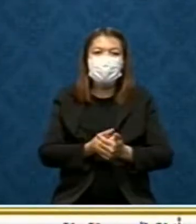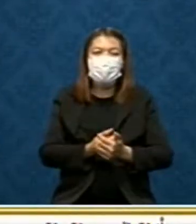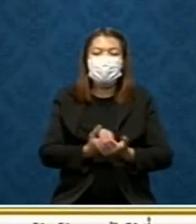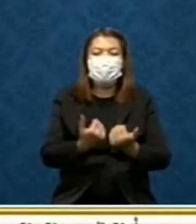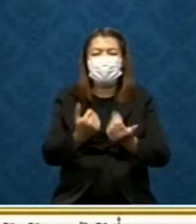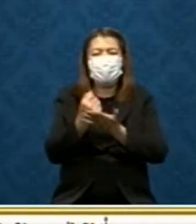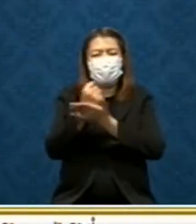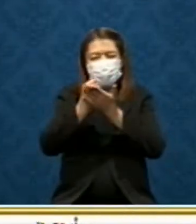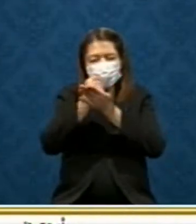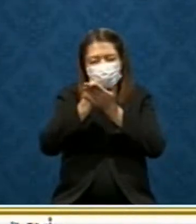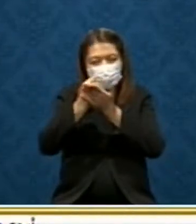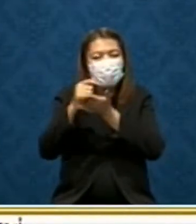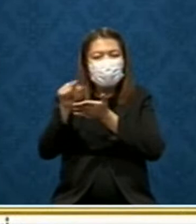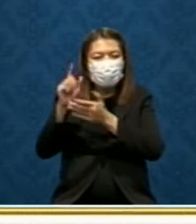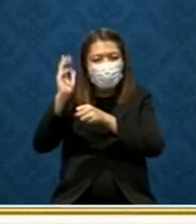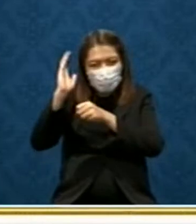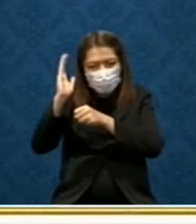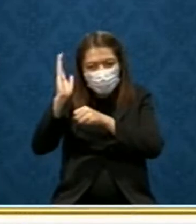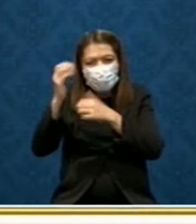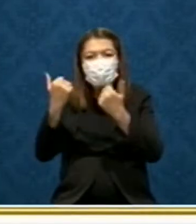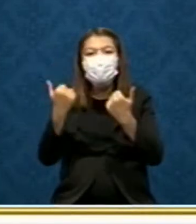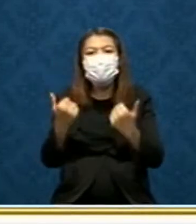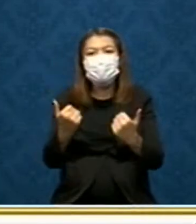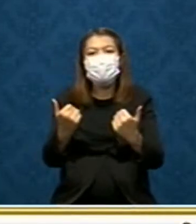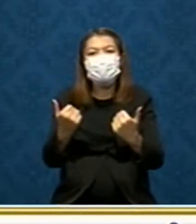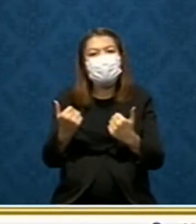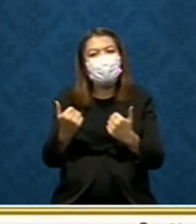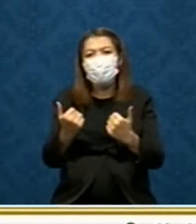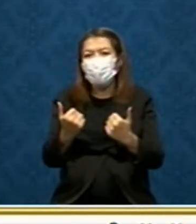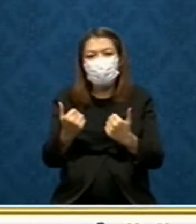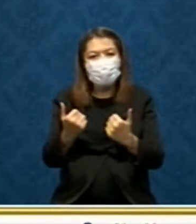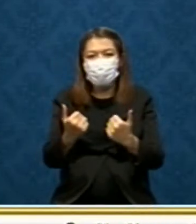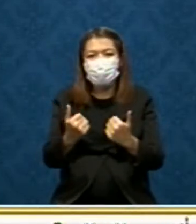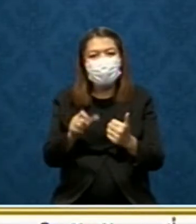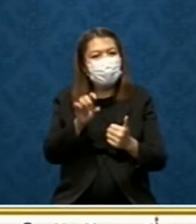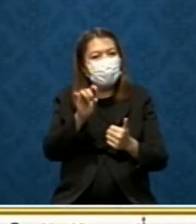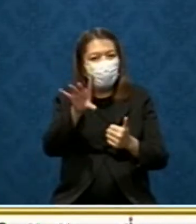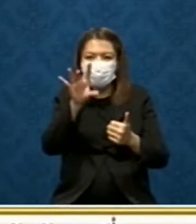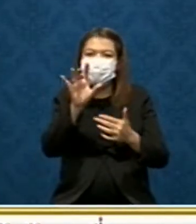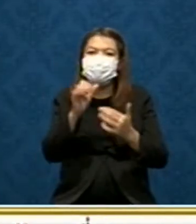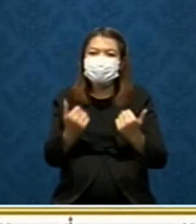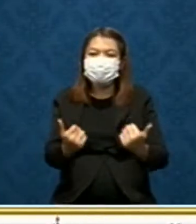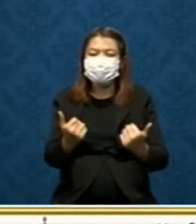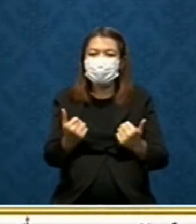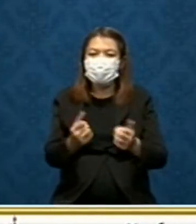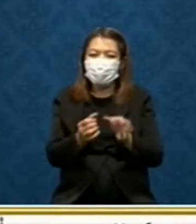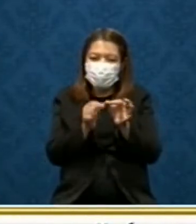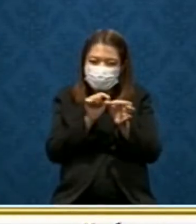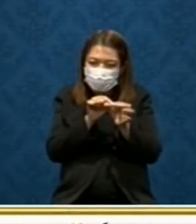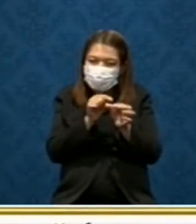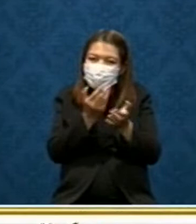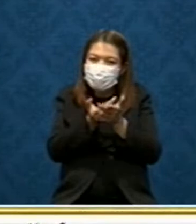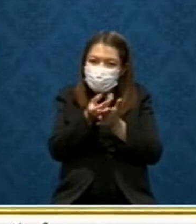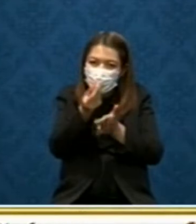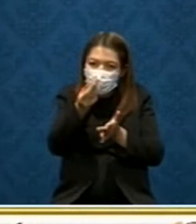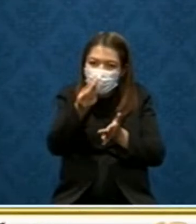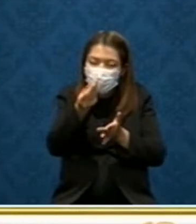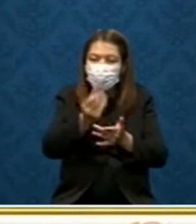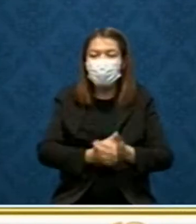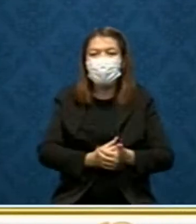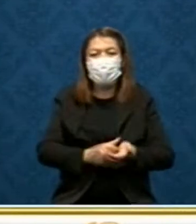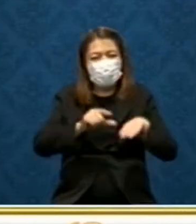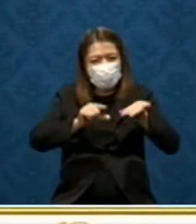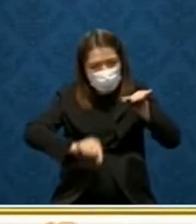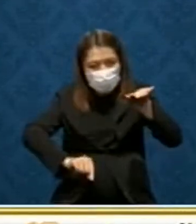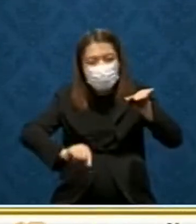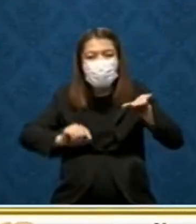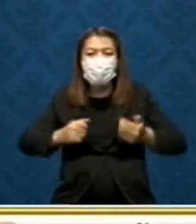านการยาเสบตดให้ฟังว่าวันนี้มันลนแงขนาดไหนเม็ดและกี่บาทแล้